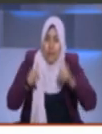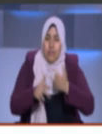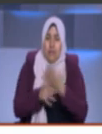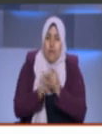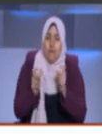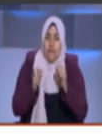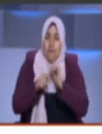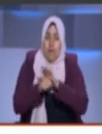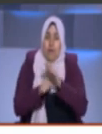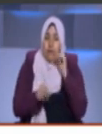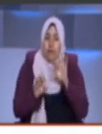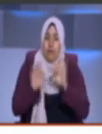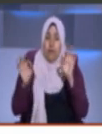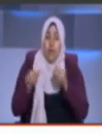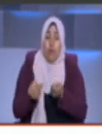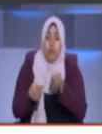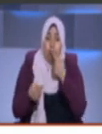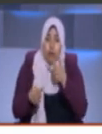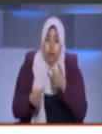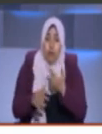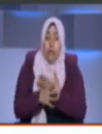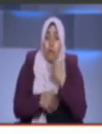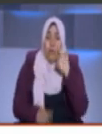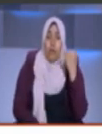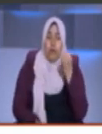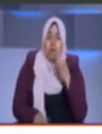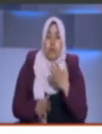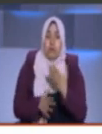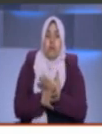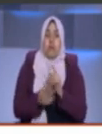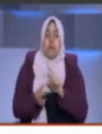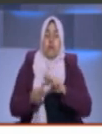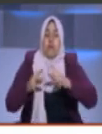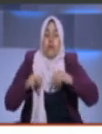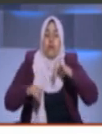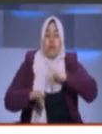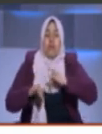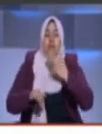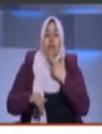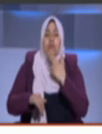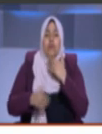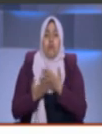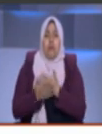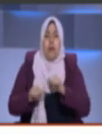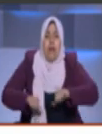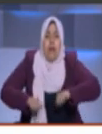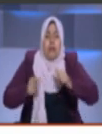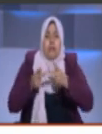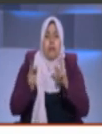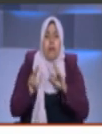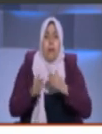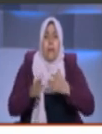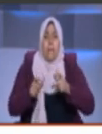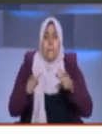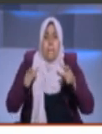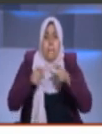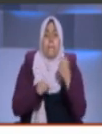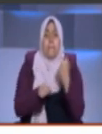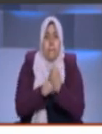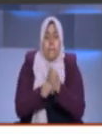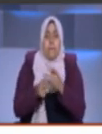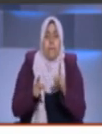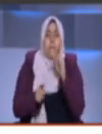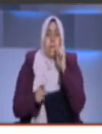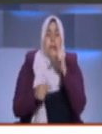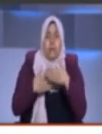حتى العثور على لقاح، منبهة إلى ضرورة تغيير أسلوب الحياة من أجل السماح للمجتمع بالعمل